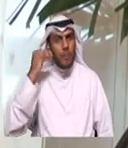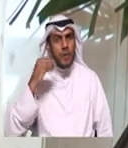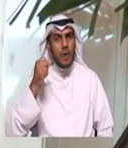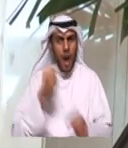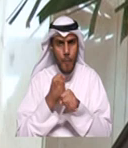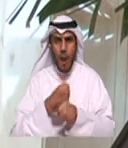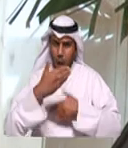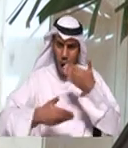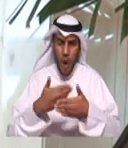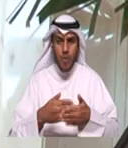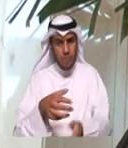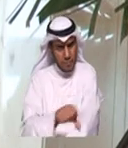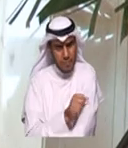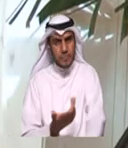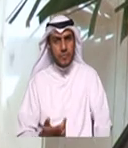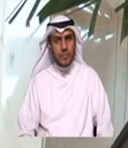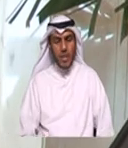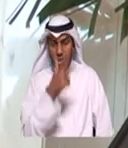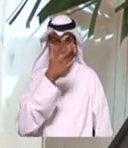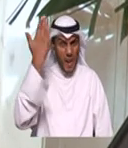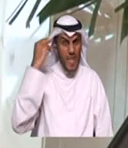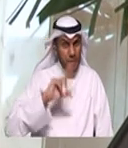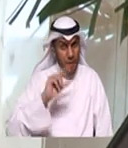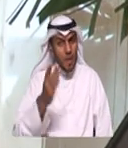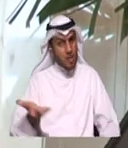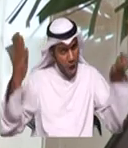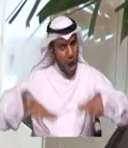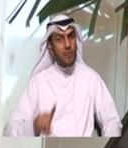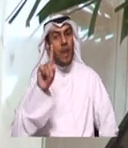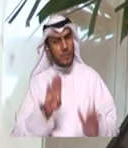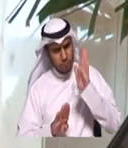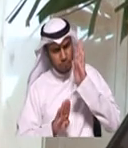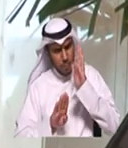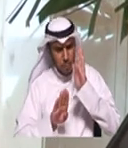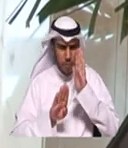الرياضة مثل ما كانت بالسابق واحسن إن شاء الله، واتمنى التوفيق للجميع إن شاء الله.